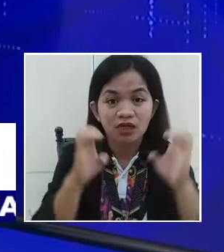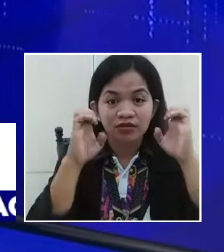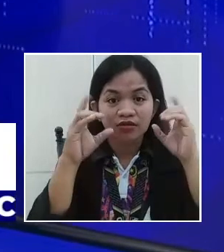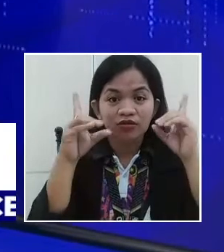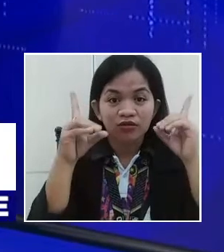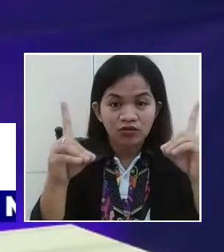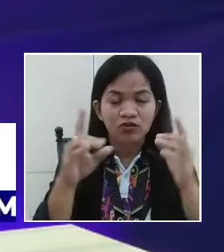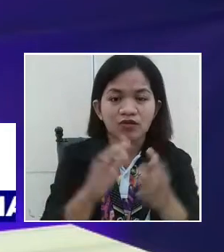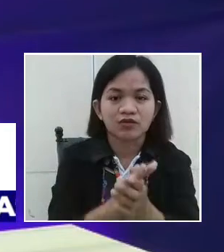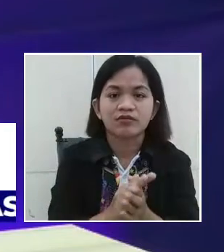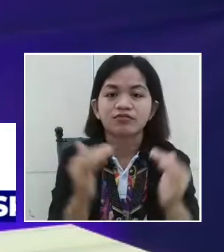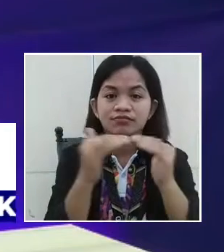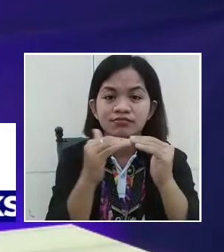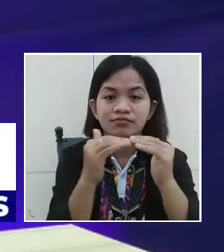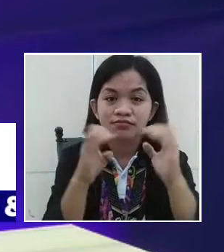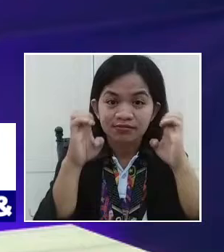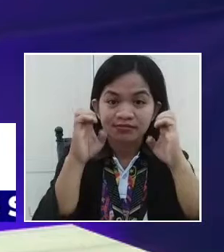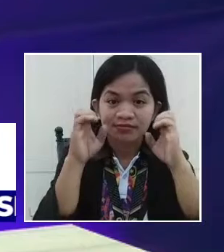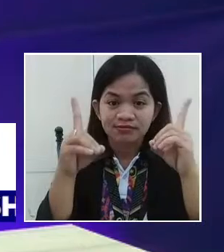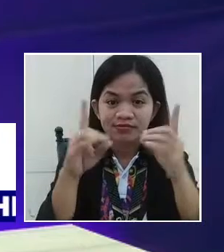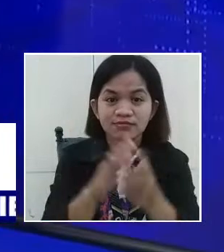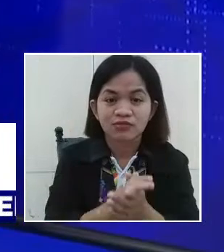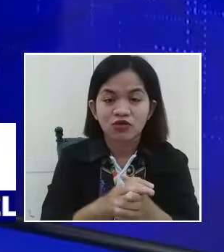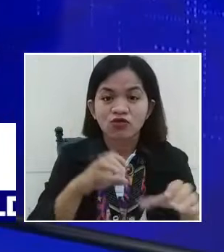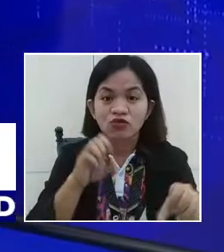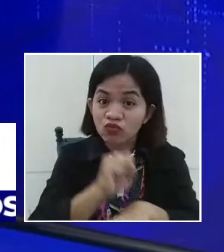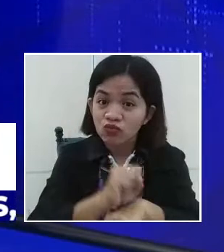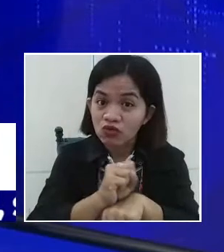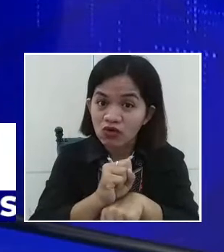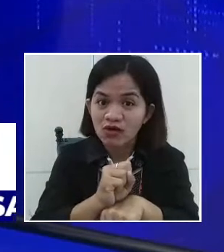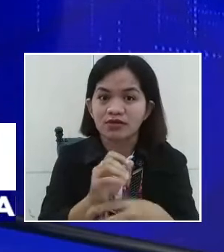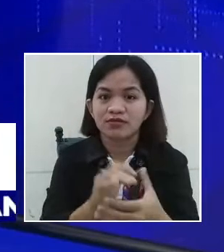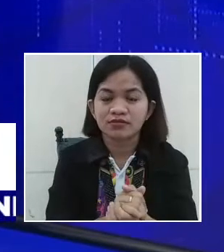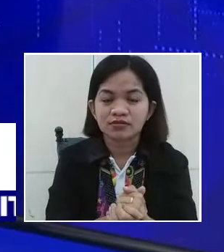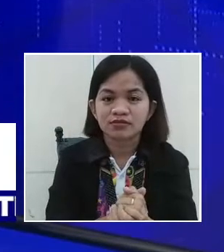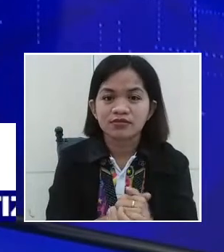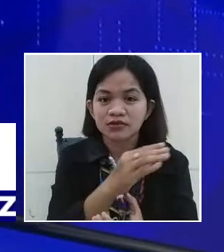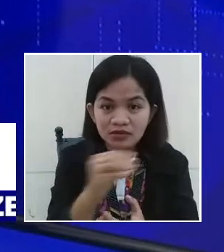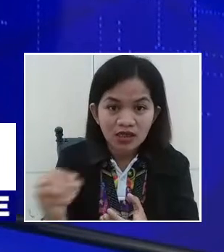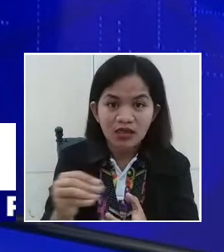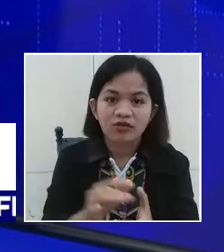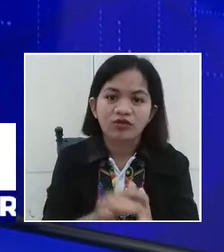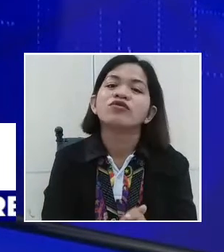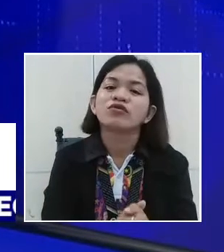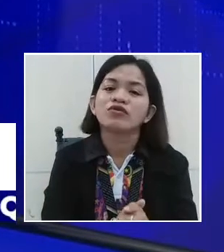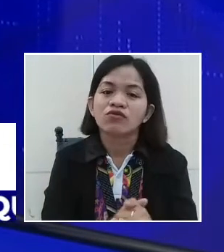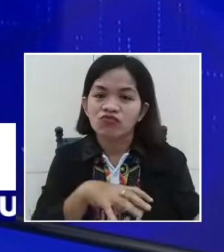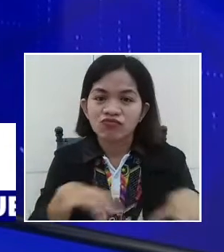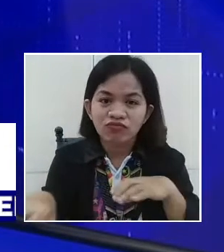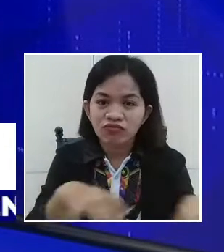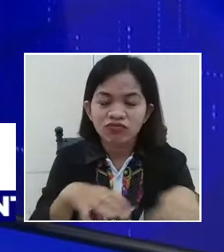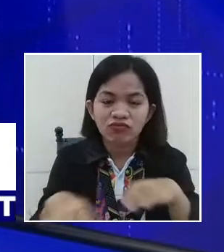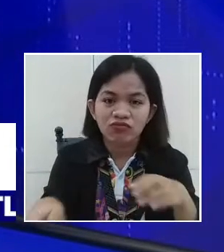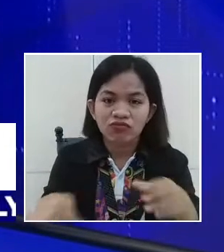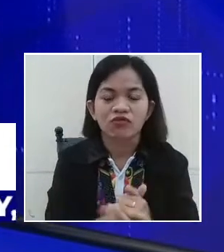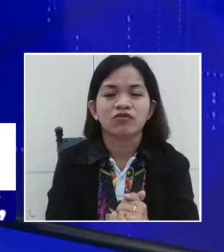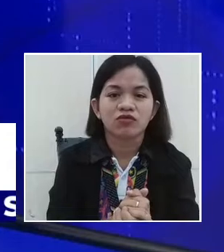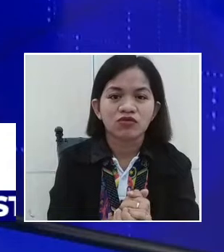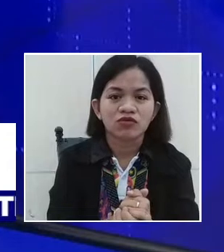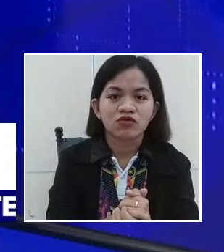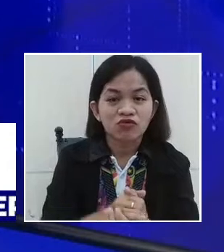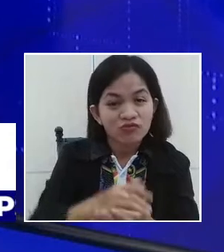edukasyon, trabaho at kabuhayan. So more or less doon umiikot ang